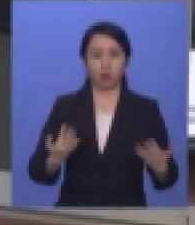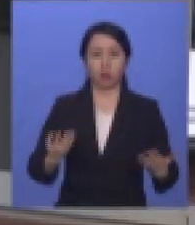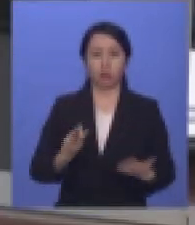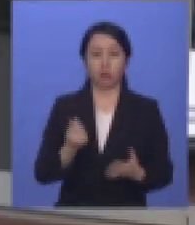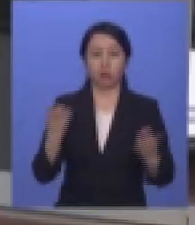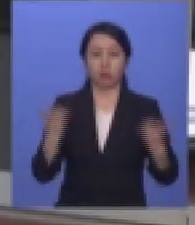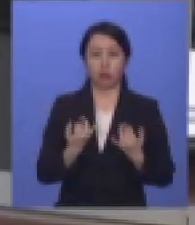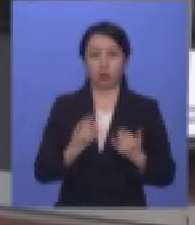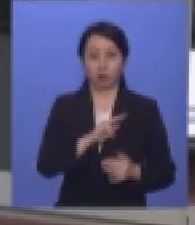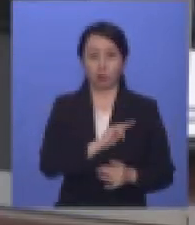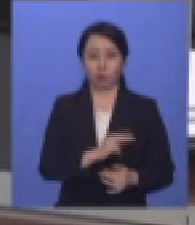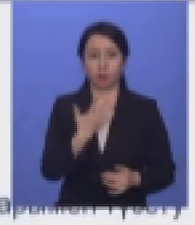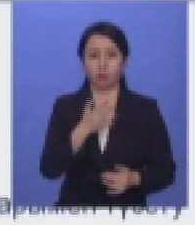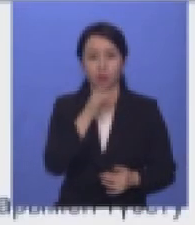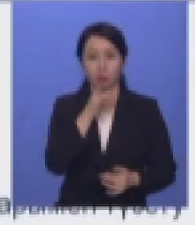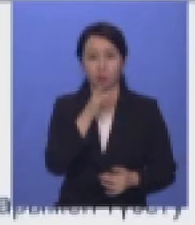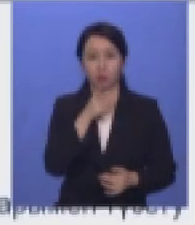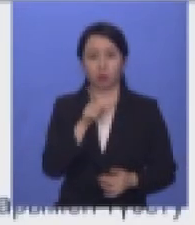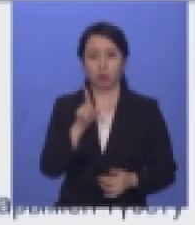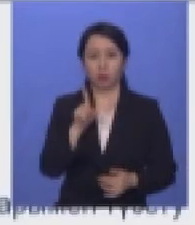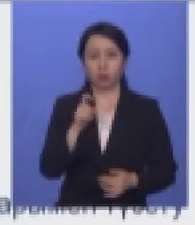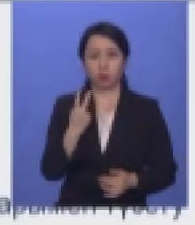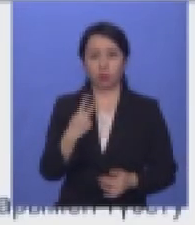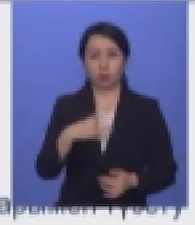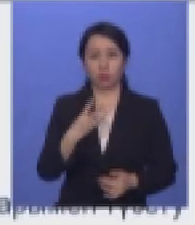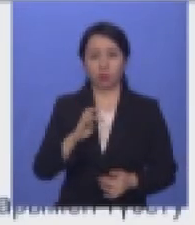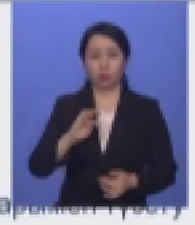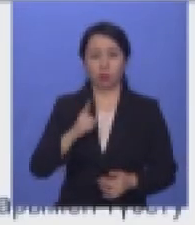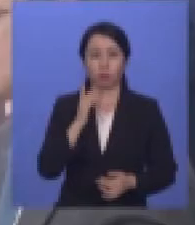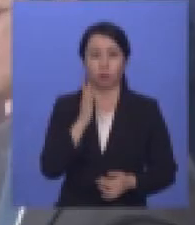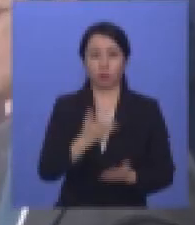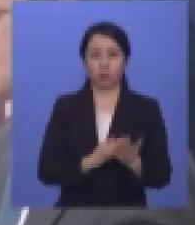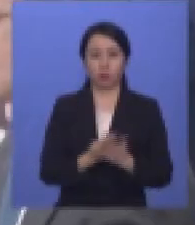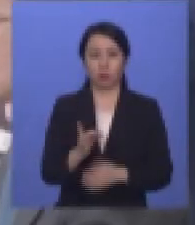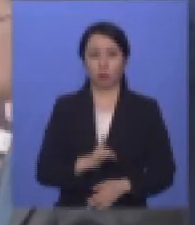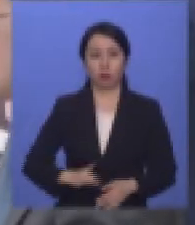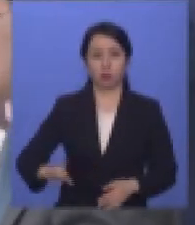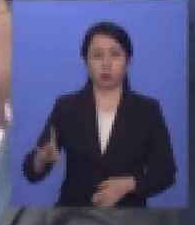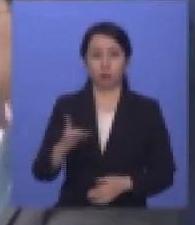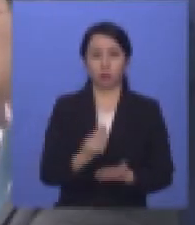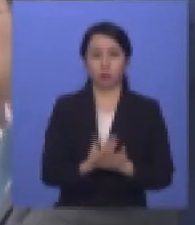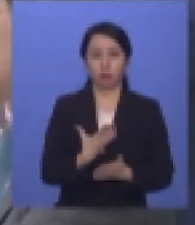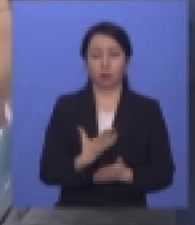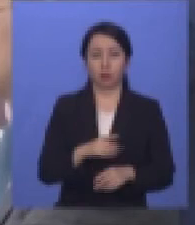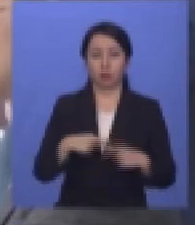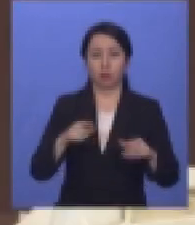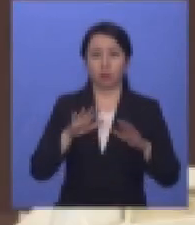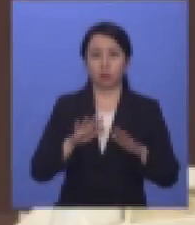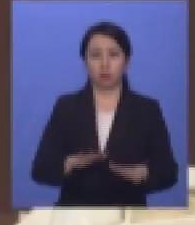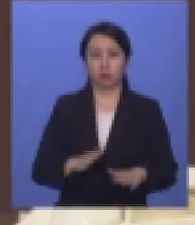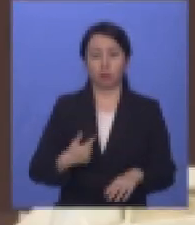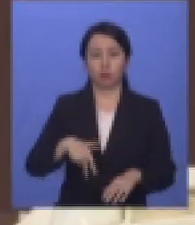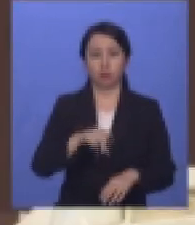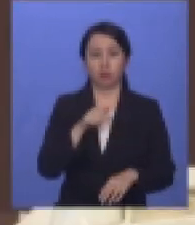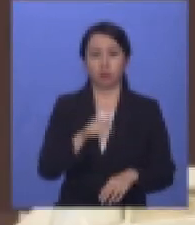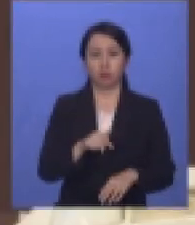и средств необходимые для работы на пятилетний период 124 миллиарда тенге будут выделены из республиканского бюджета остальное